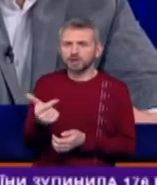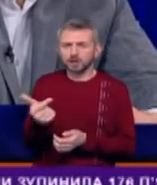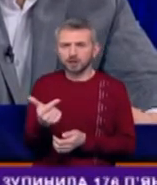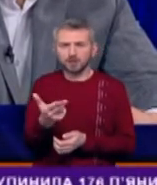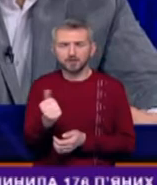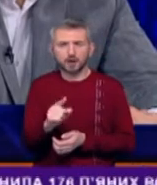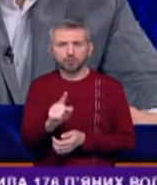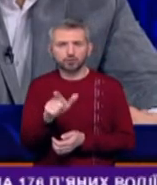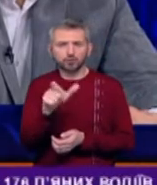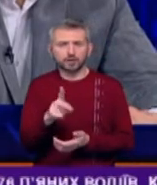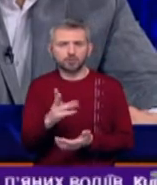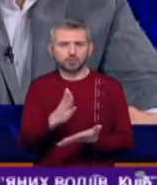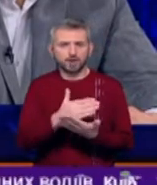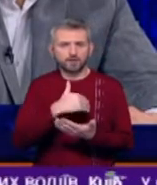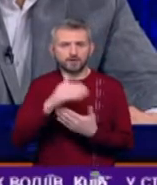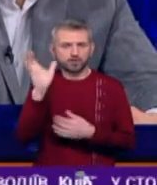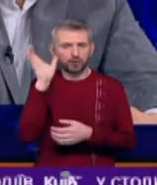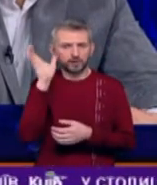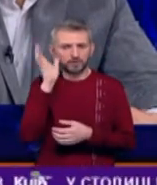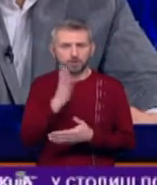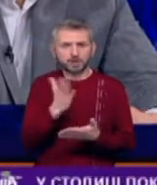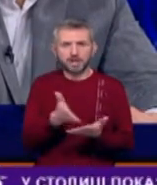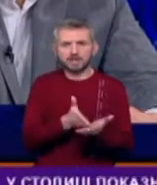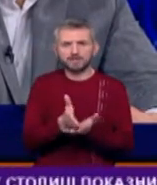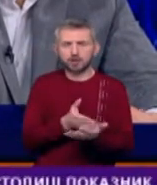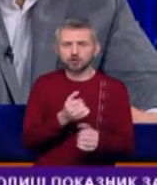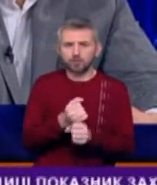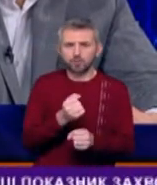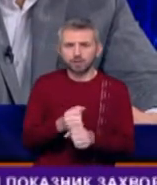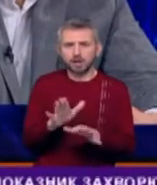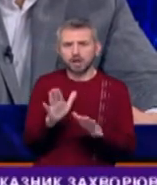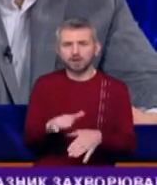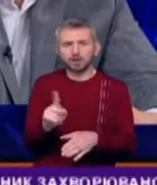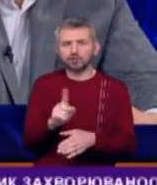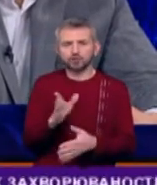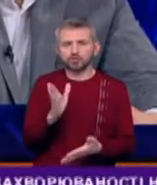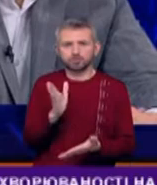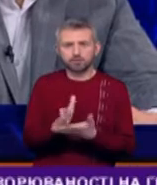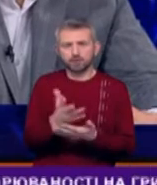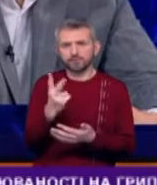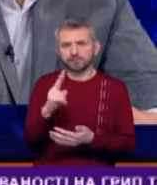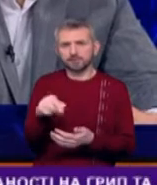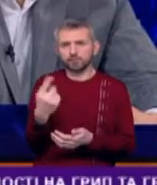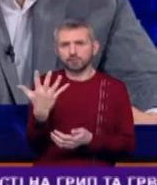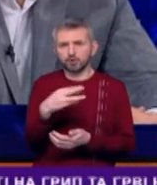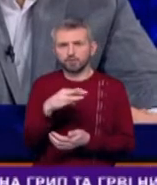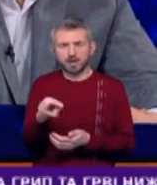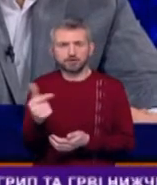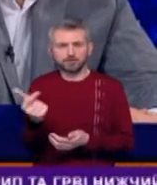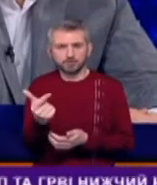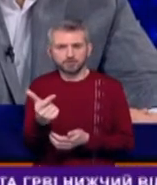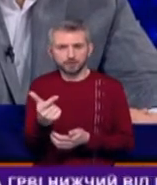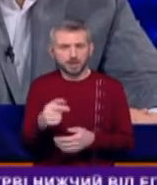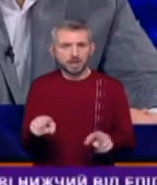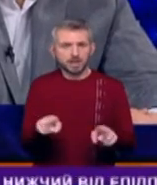Має вищу освіту, не якийсь стаж роботи, а тільки що піднімав 2,5 мільйони. То таких мільйонерів у